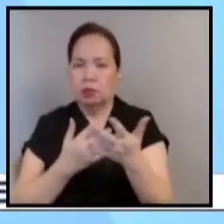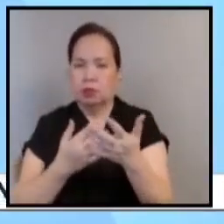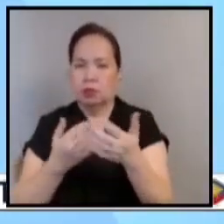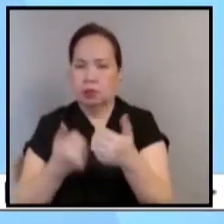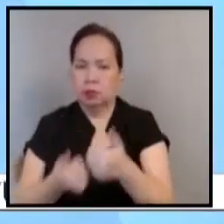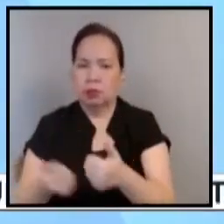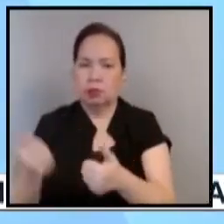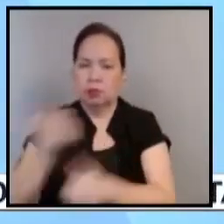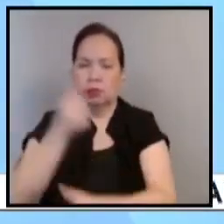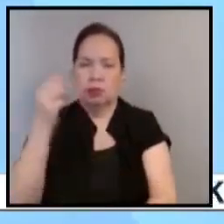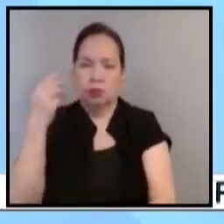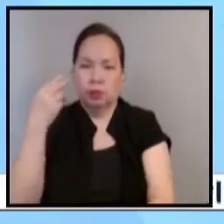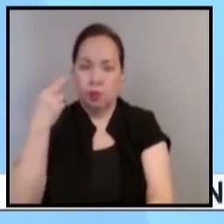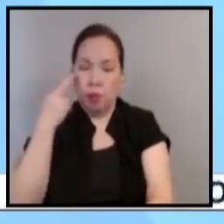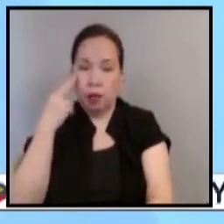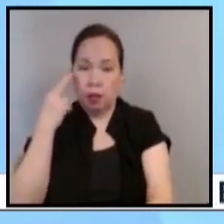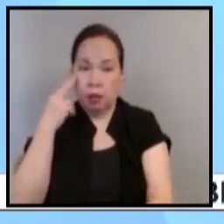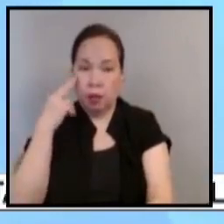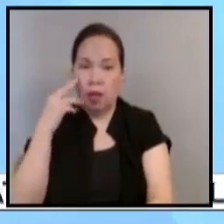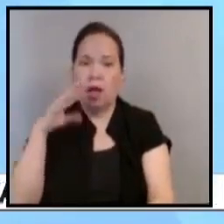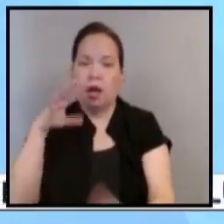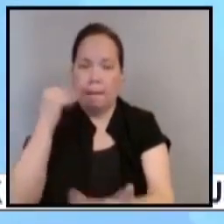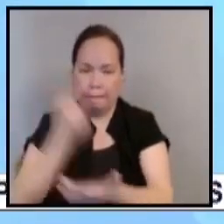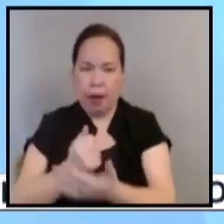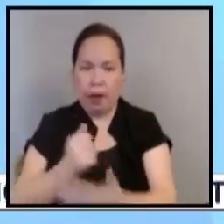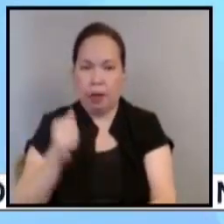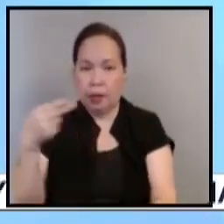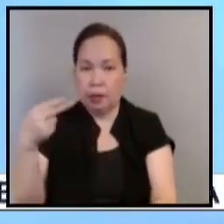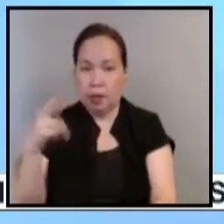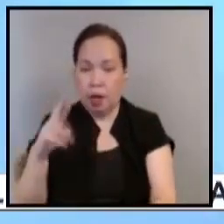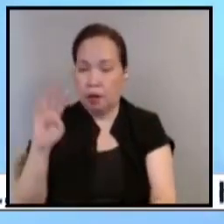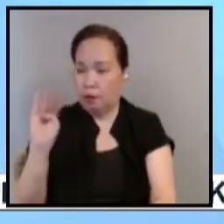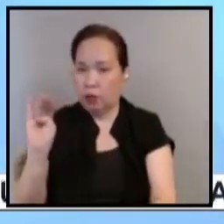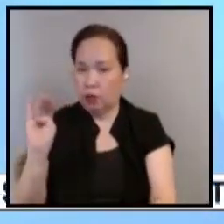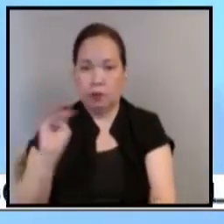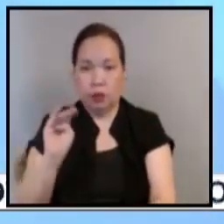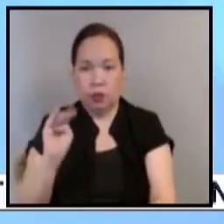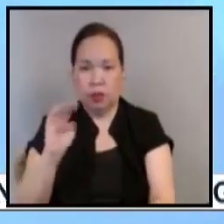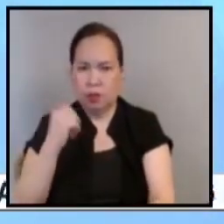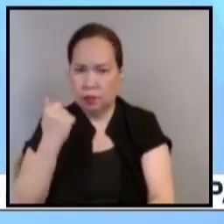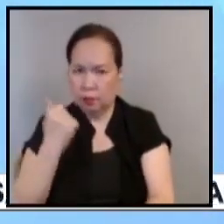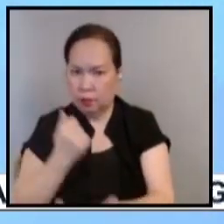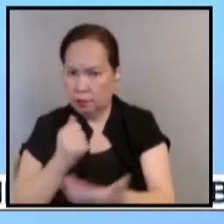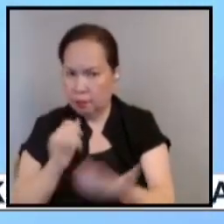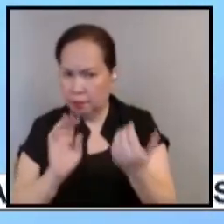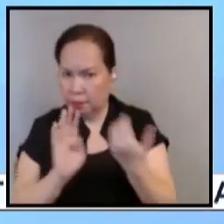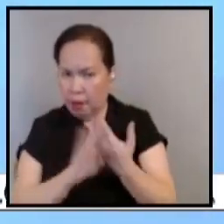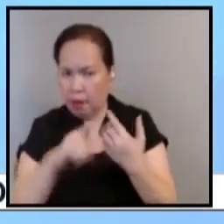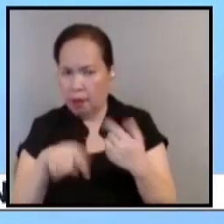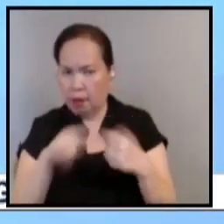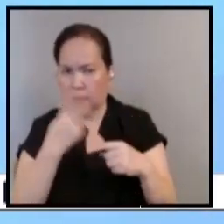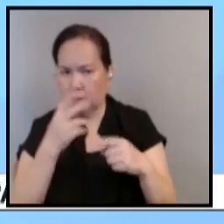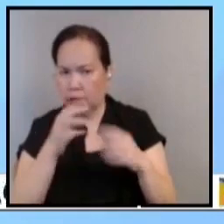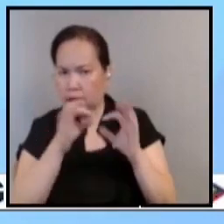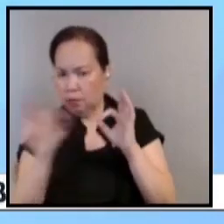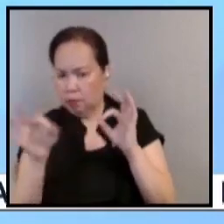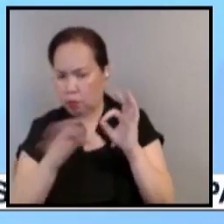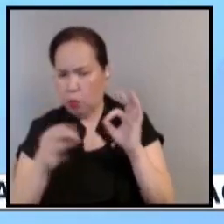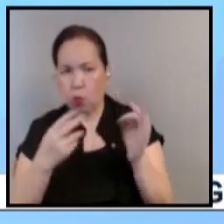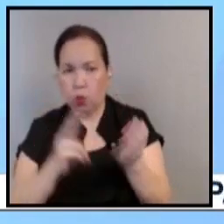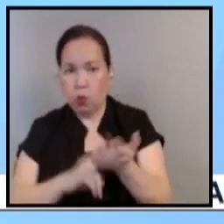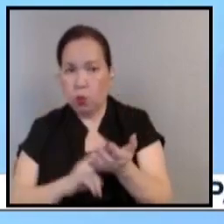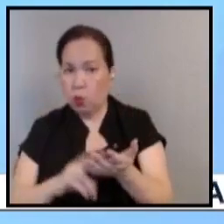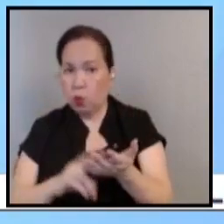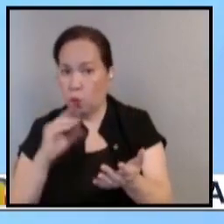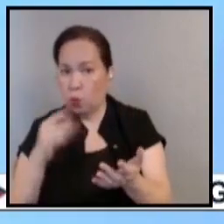HR 1414. Kung babalikan ang resolusyon, kapansin-pansin naman na wala sa mga may akda nito si House Deputy